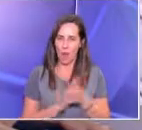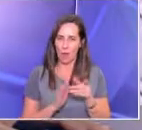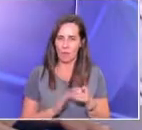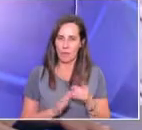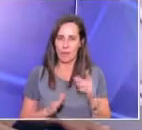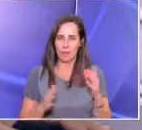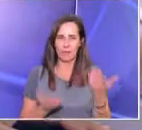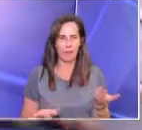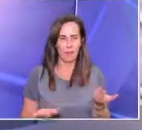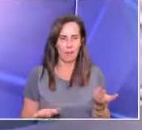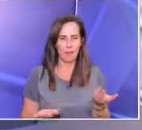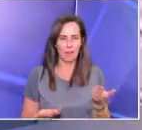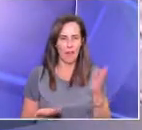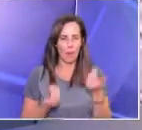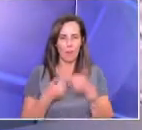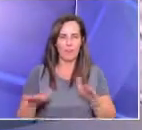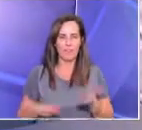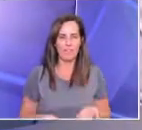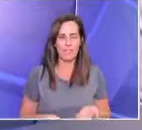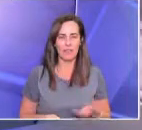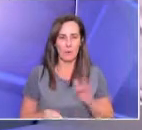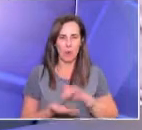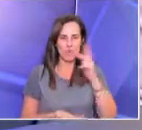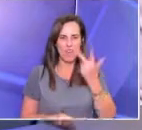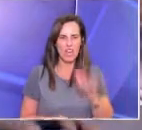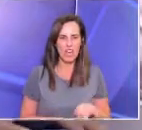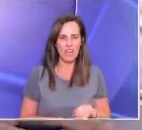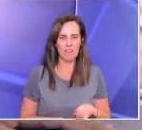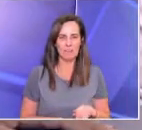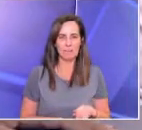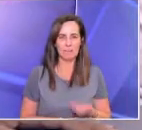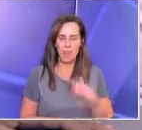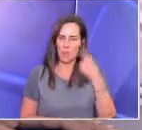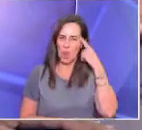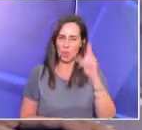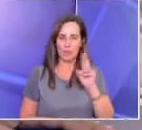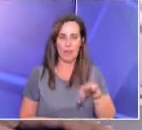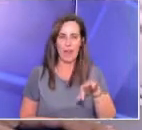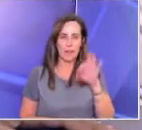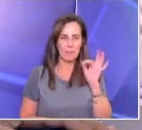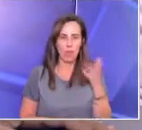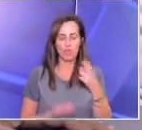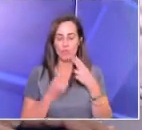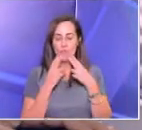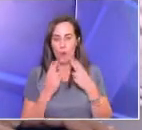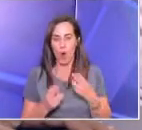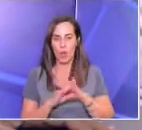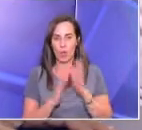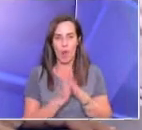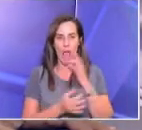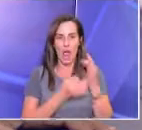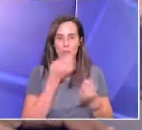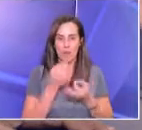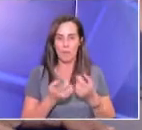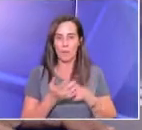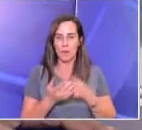הוא הצליח... לא לעלות לסיבוב השני. מקום שלישי. כן, אז אני לא יודע, אתה יודע, אפשר למצוא תשובות לכל השאלות האלה